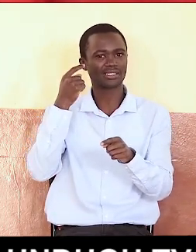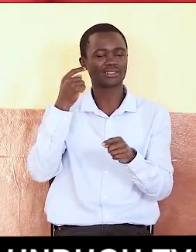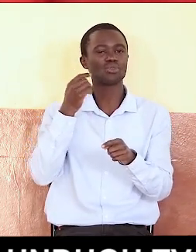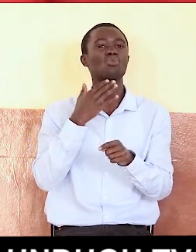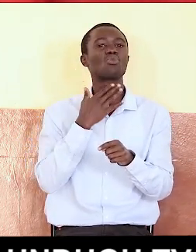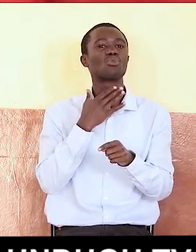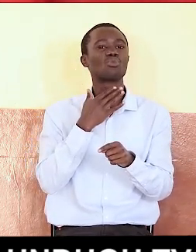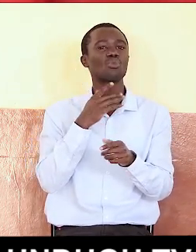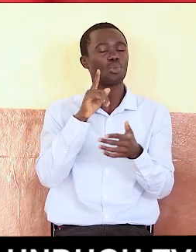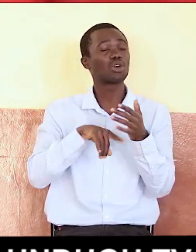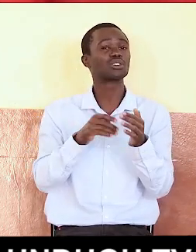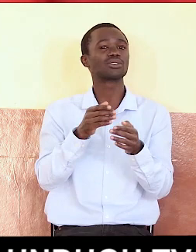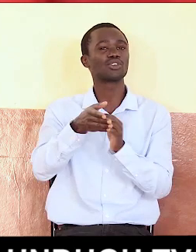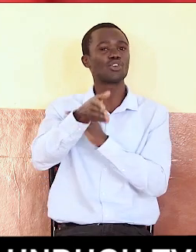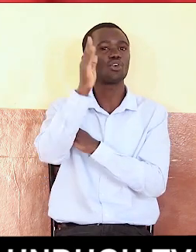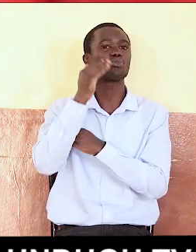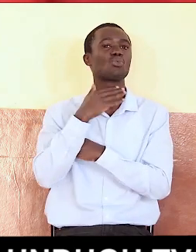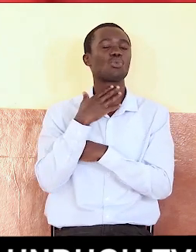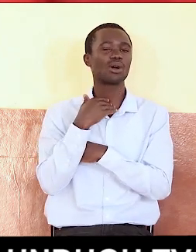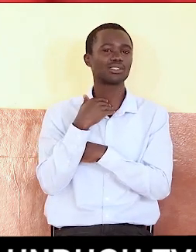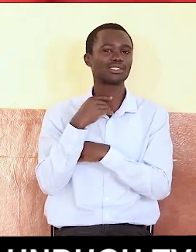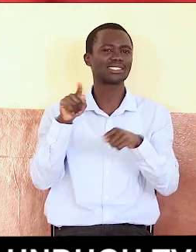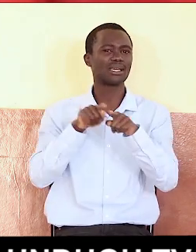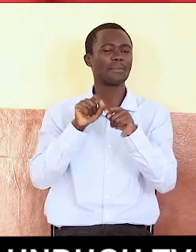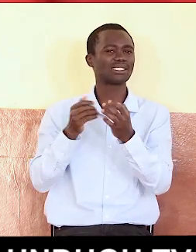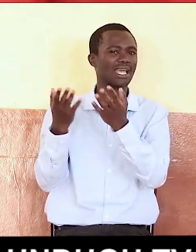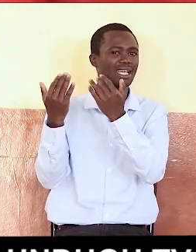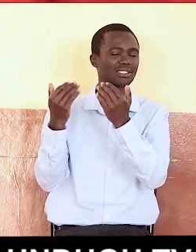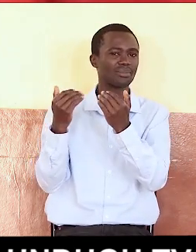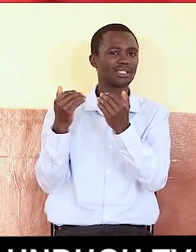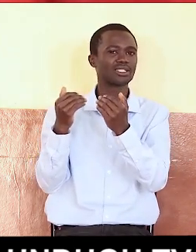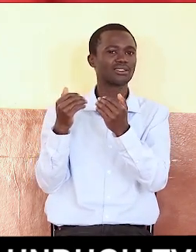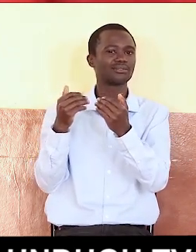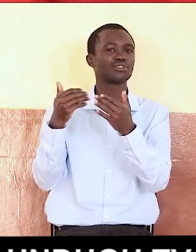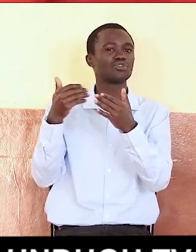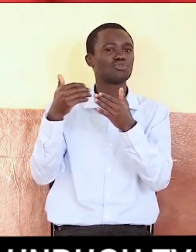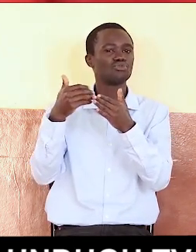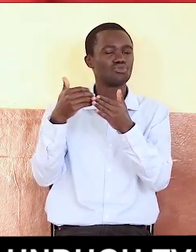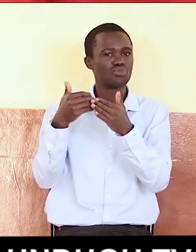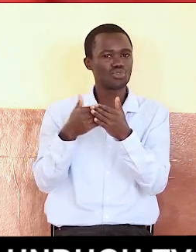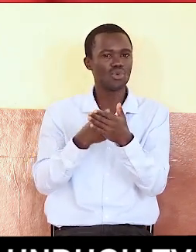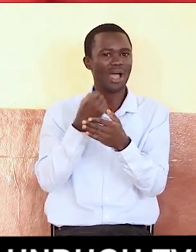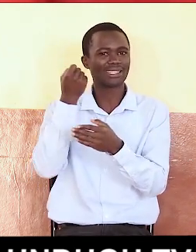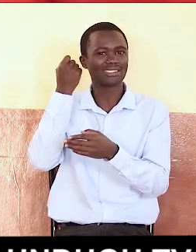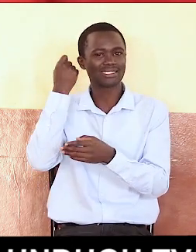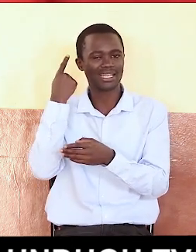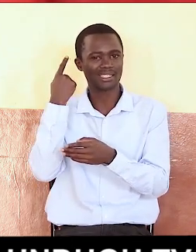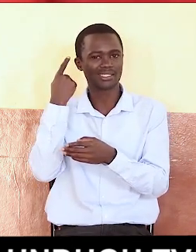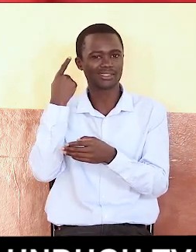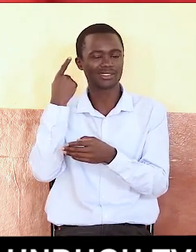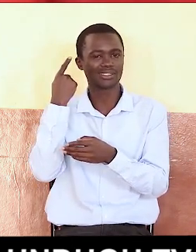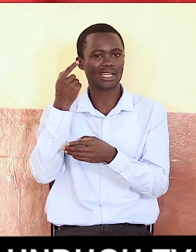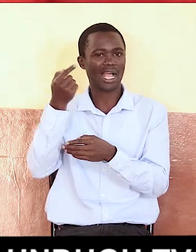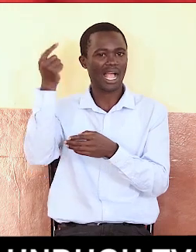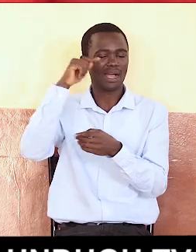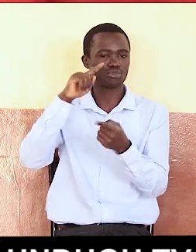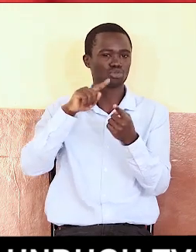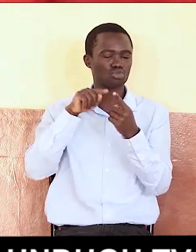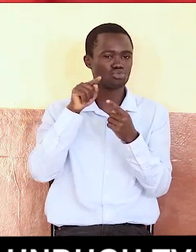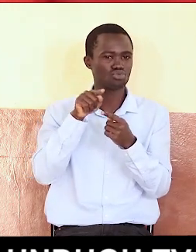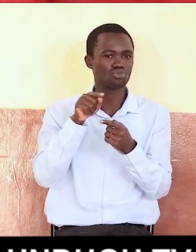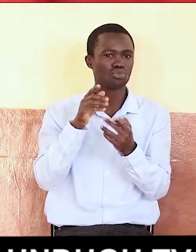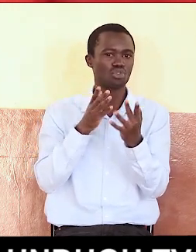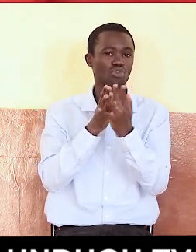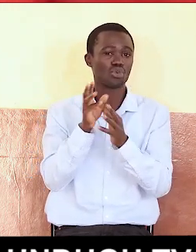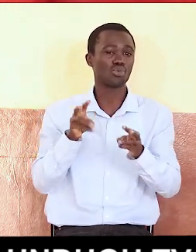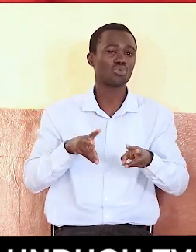Mwenyezi Mungu. Ukiwa shahidi ni lazima utarajie ufunuo mpya ambao utadhihirika kwako kwa ile njia